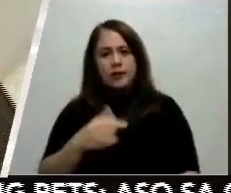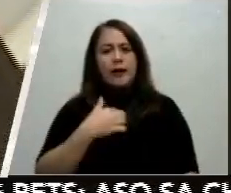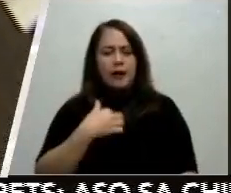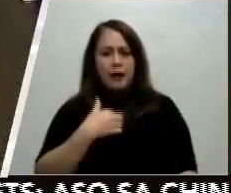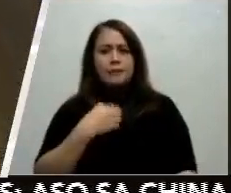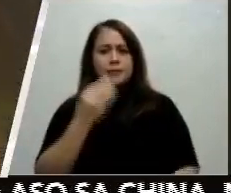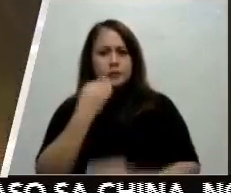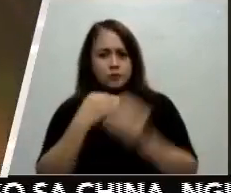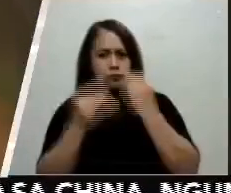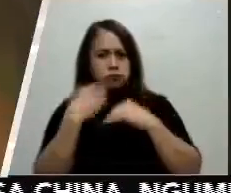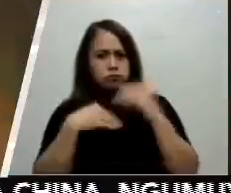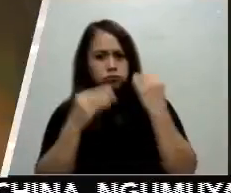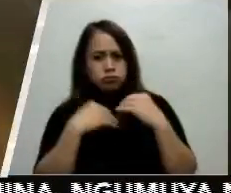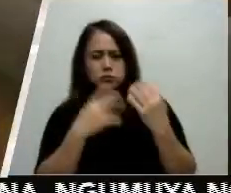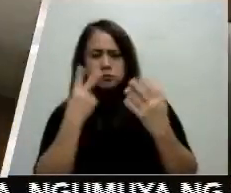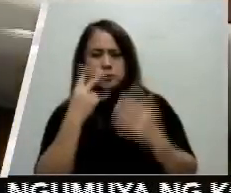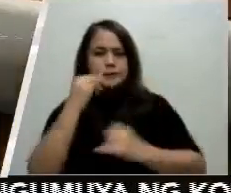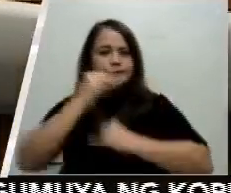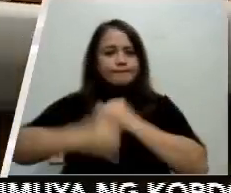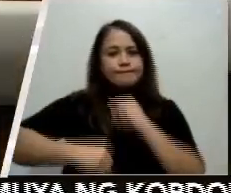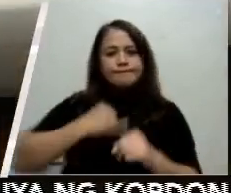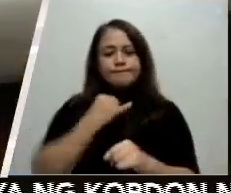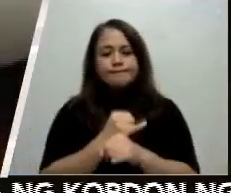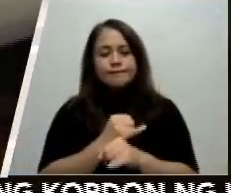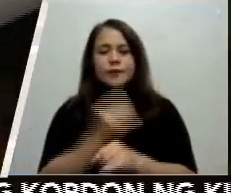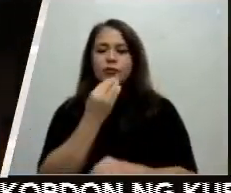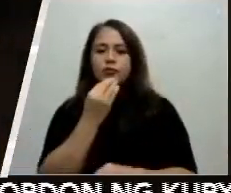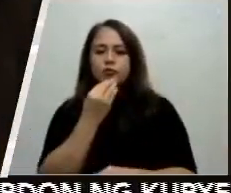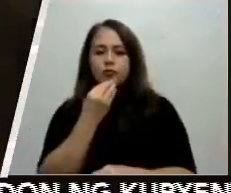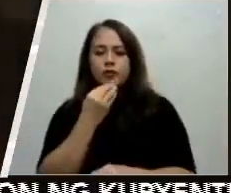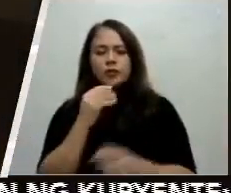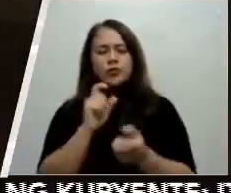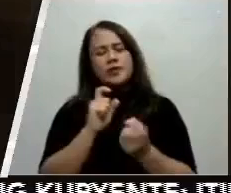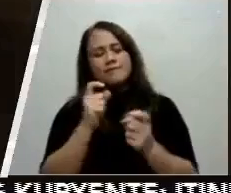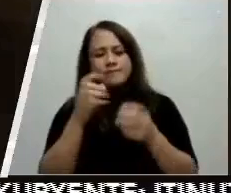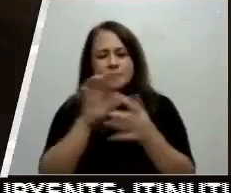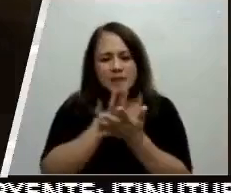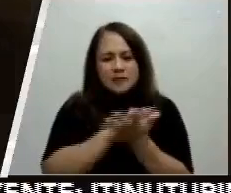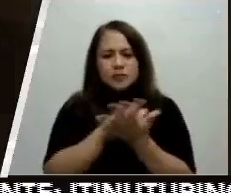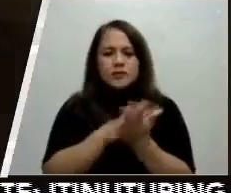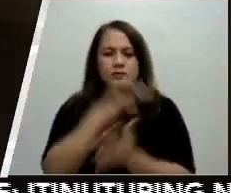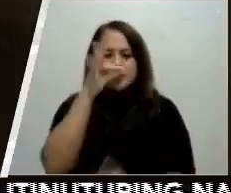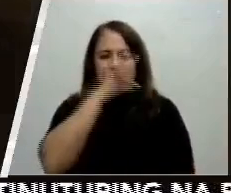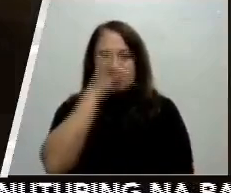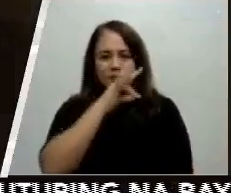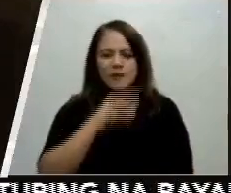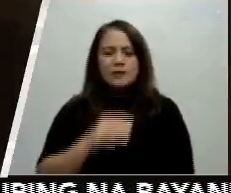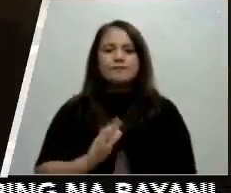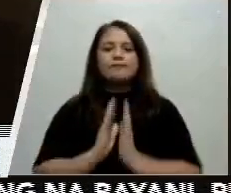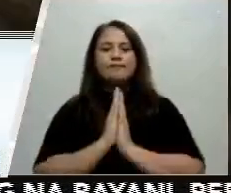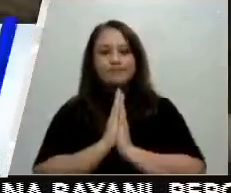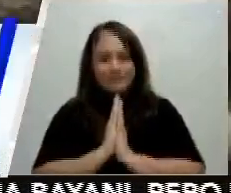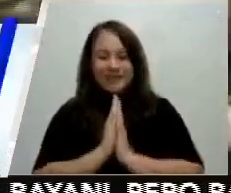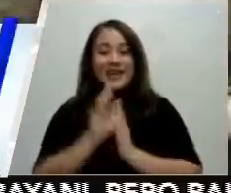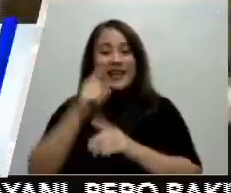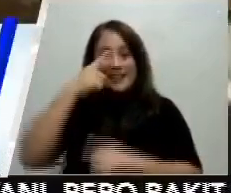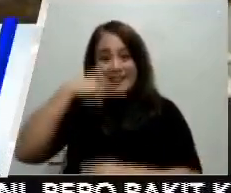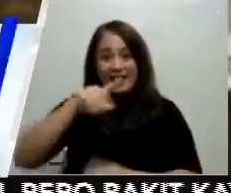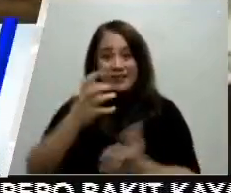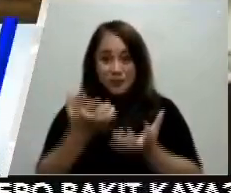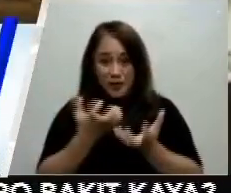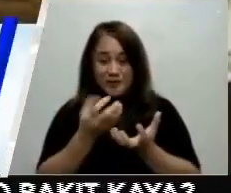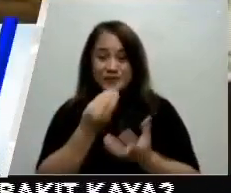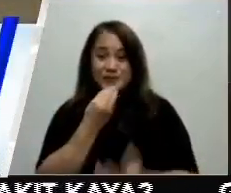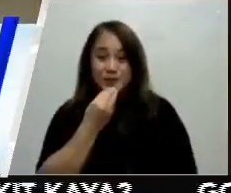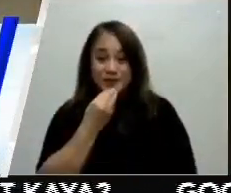na bidang international cuisine with a Filipino twist. Sawadi ka sa mga mahilig sa flavorful taste ng Thai